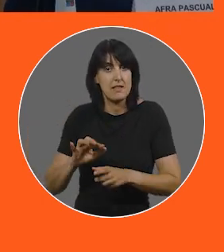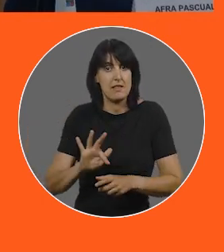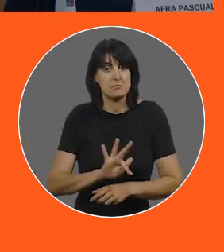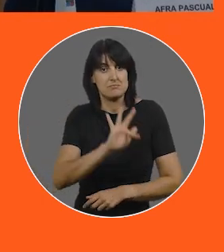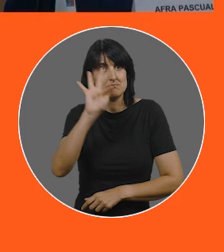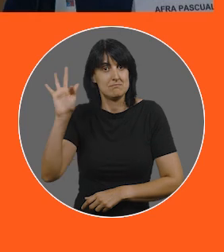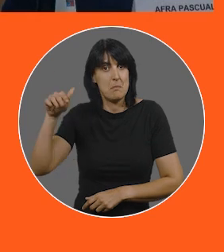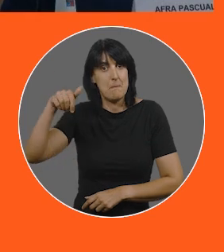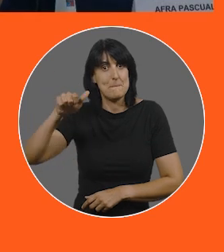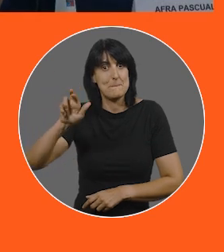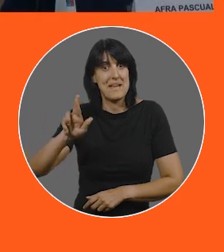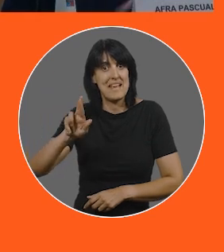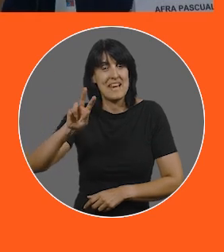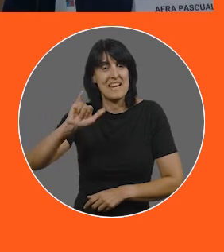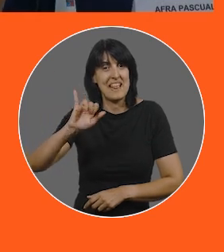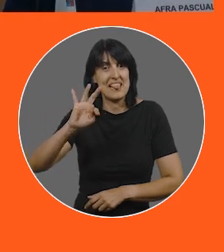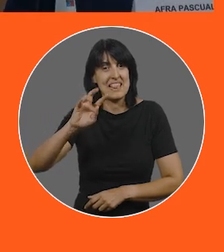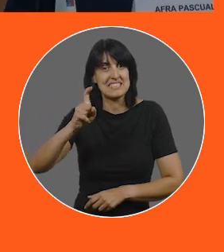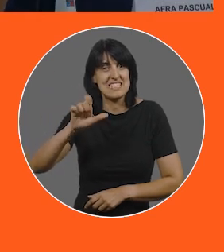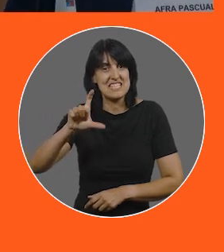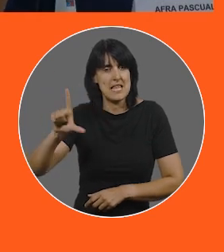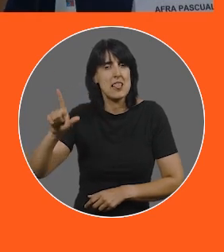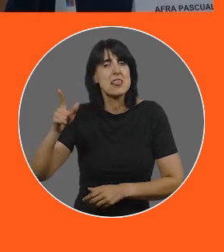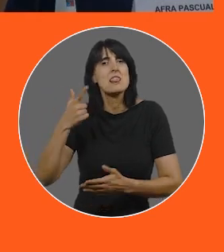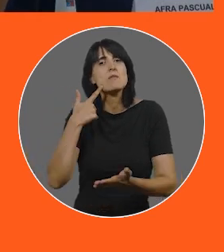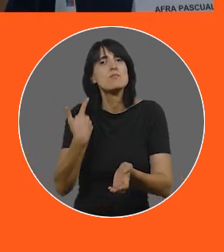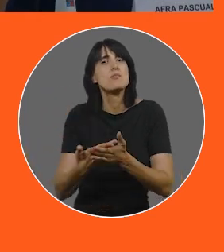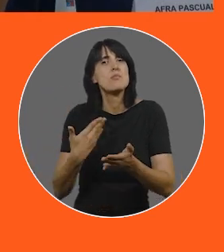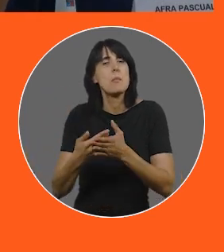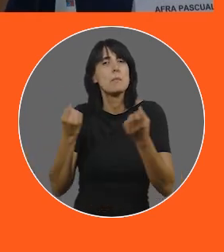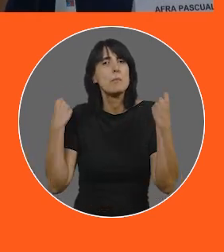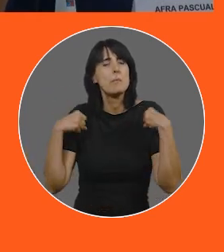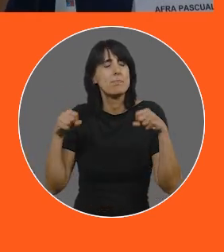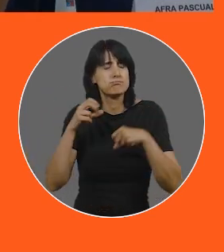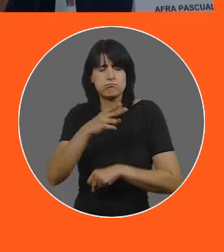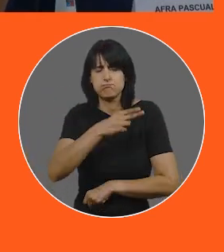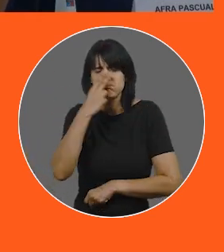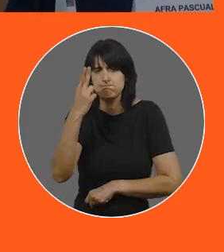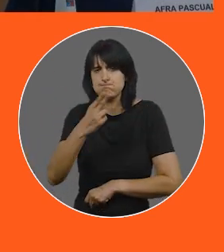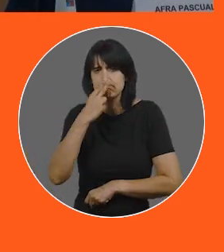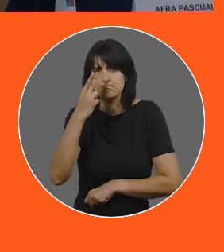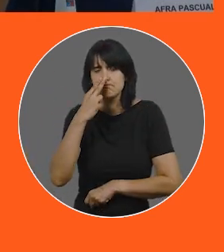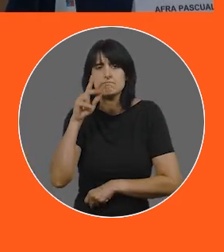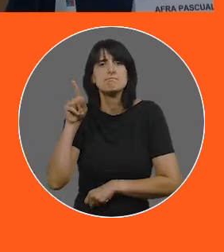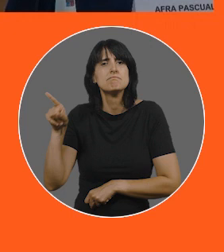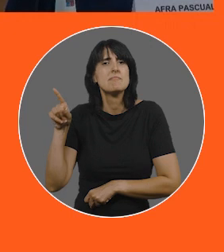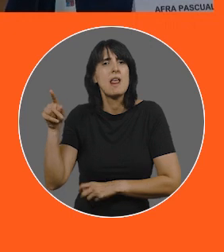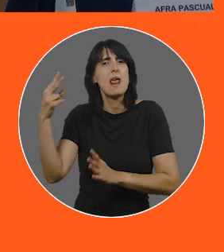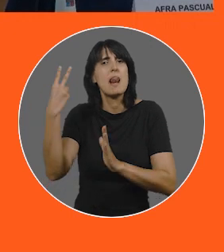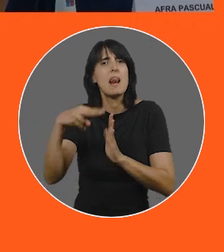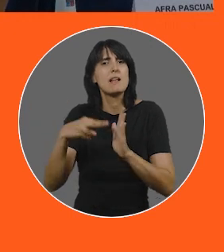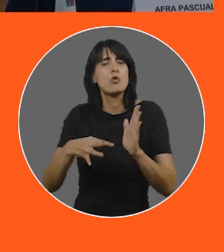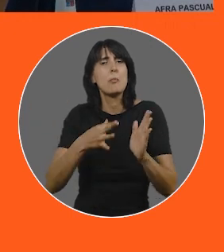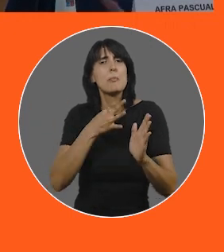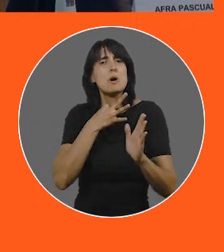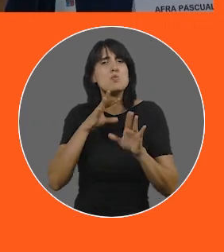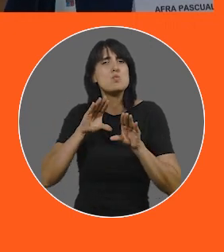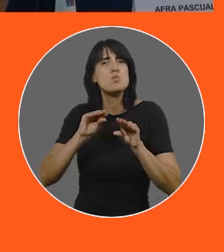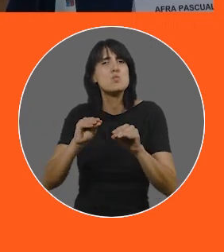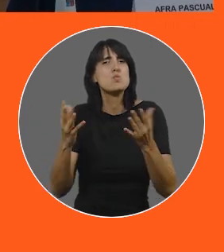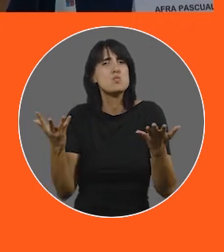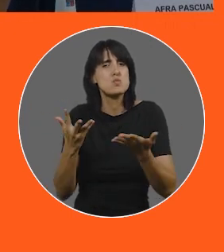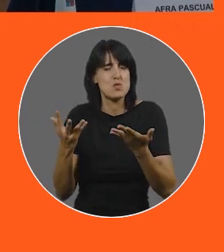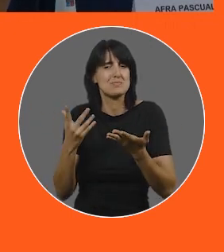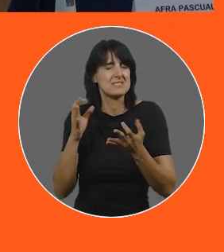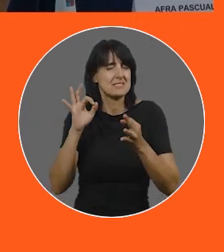següent presentació, la Meritxell ens farà una demo pràctica superinteressant de com s'utilitza el lector de veu i